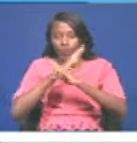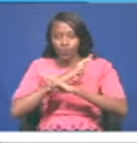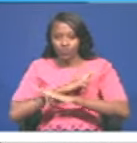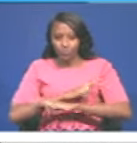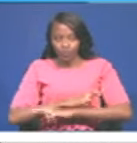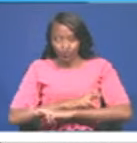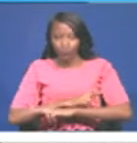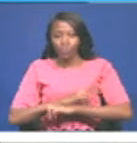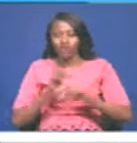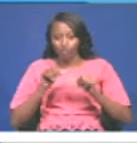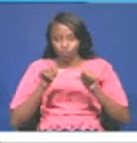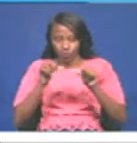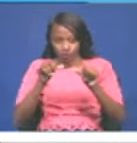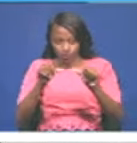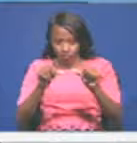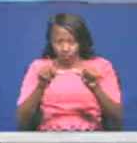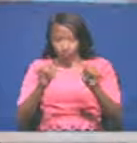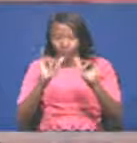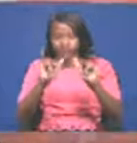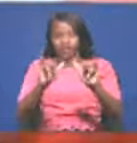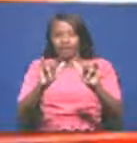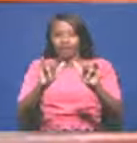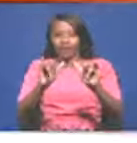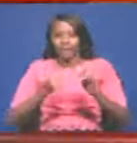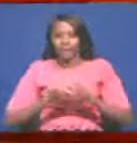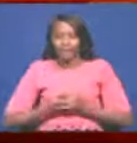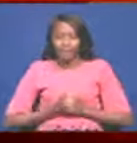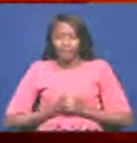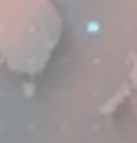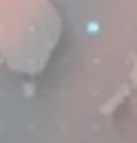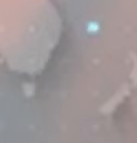taarifa zaidi, usiende mbali.